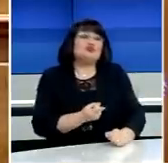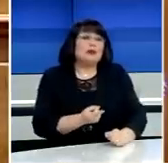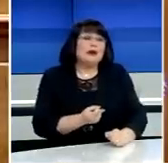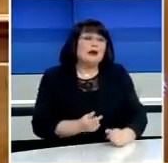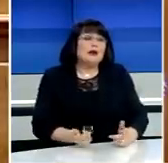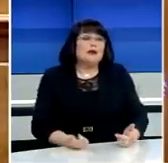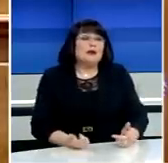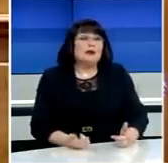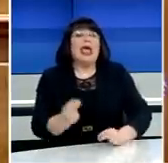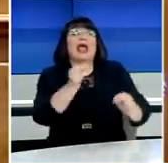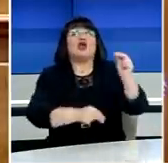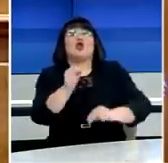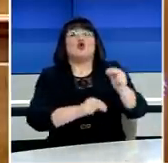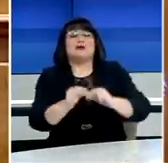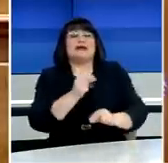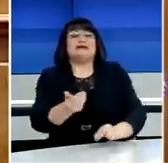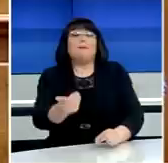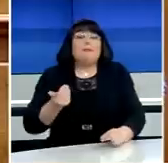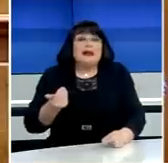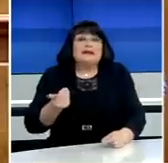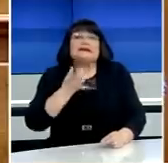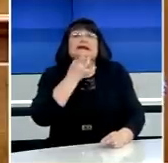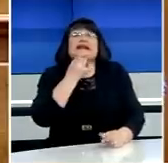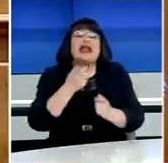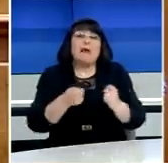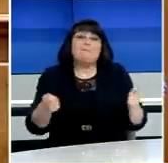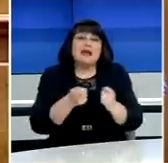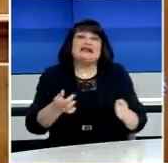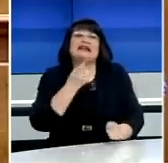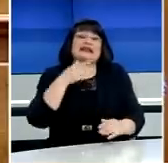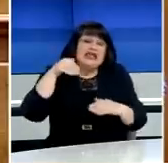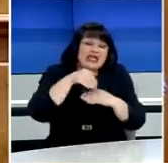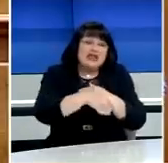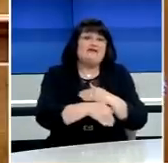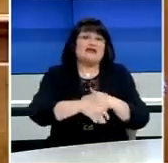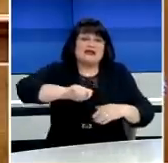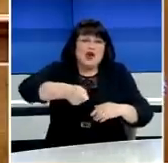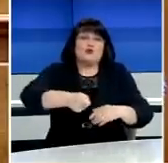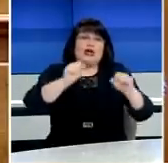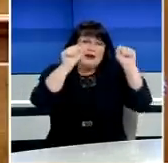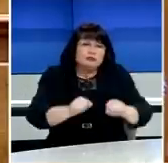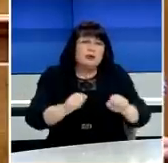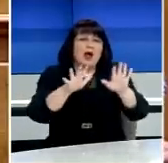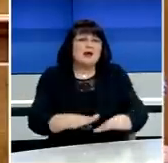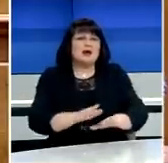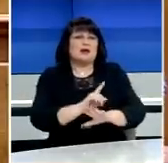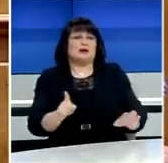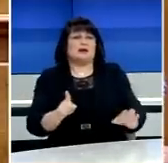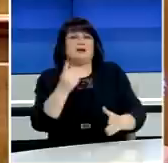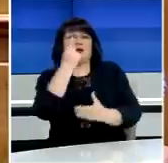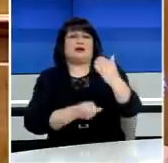αυτή, να πάτε σε εκλογές πριν έρθουν τα μαντάτα. Και για τα μέτρα και για την ύφεση και για τα λουκέτα και για την ανεργία. Να